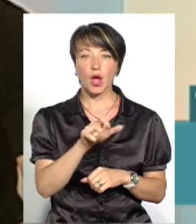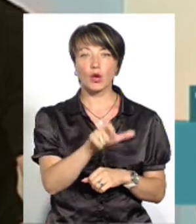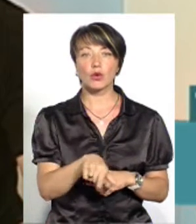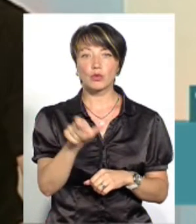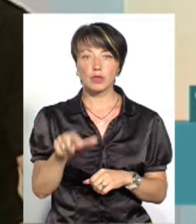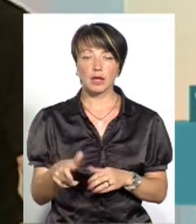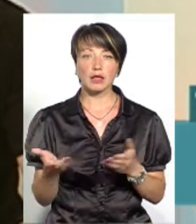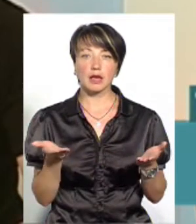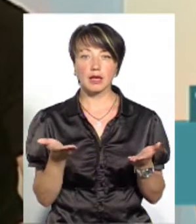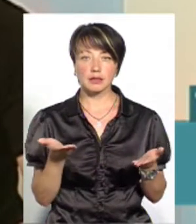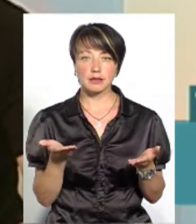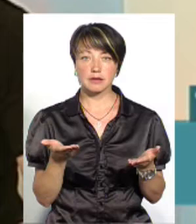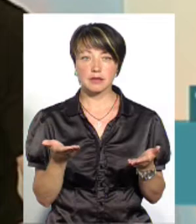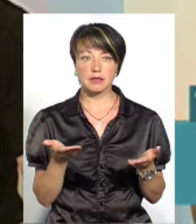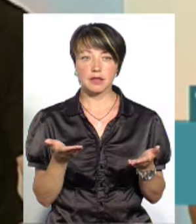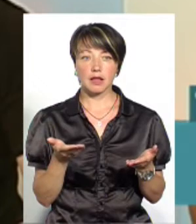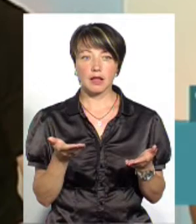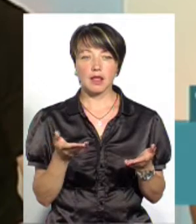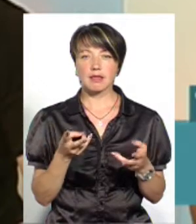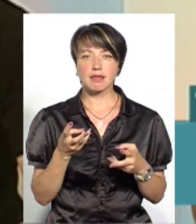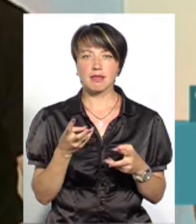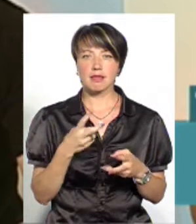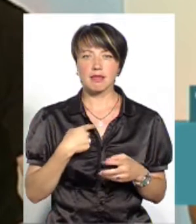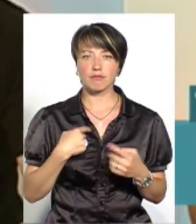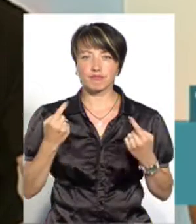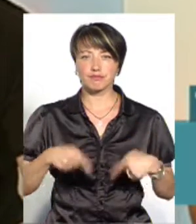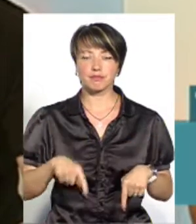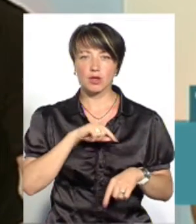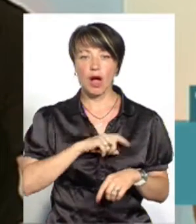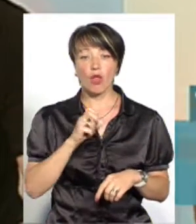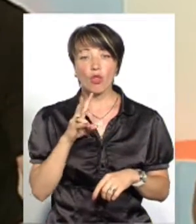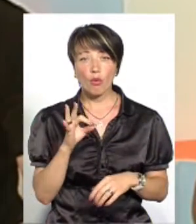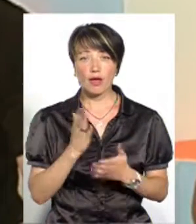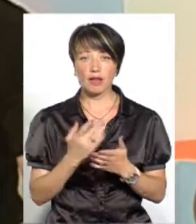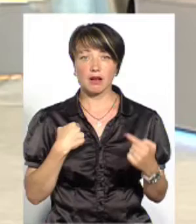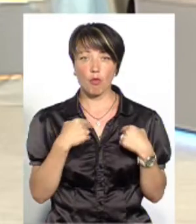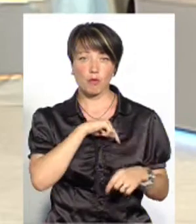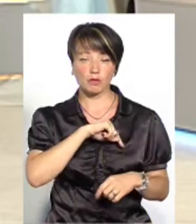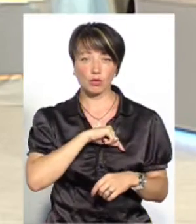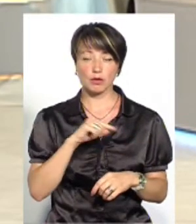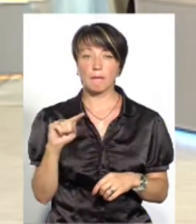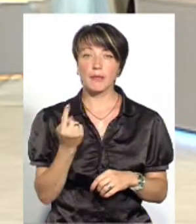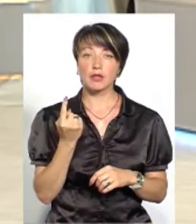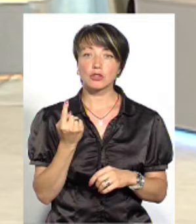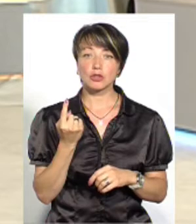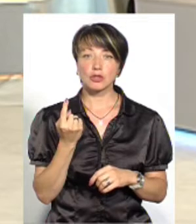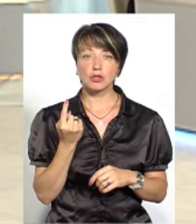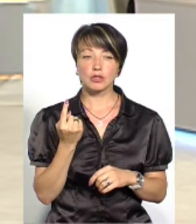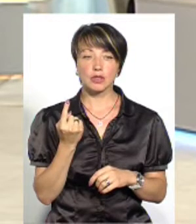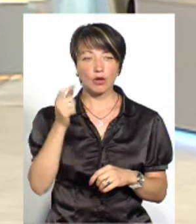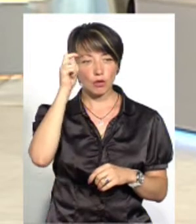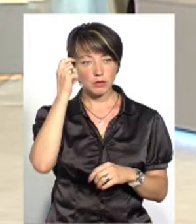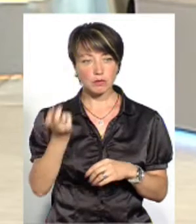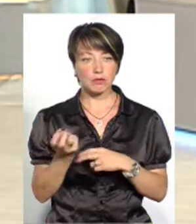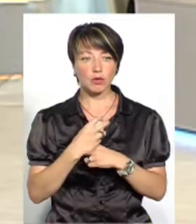людей, які, ну, не зламалися психологічно, але які травмовані психологічно. От перші хлопці, які до нас